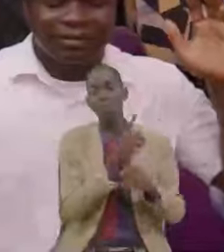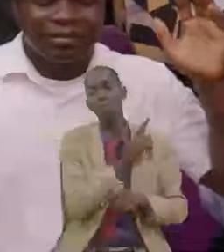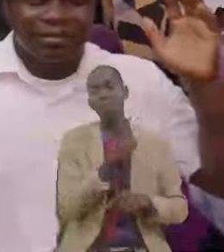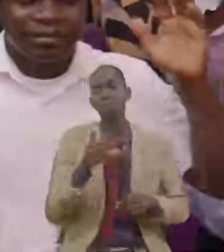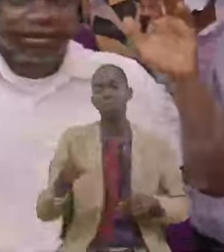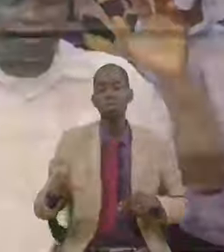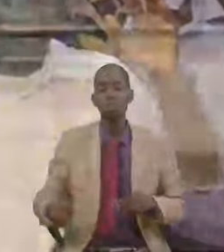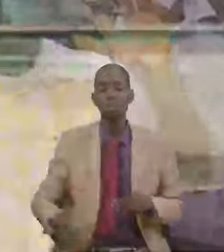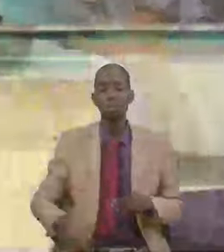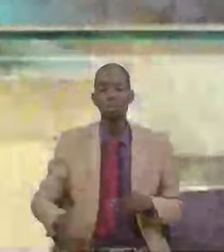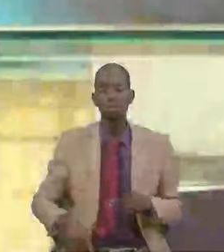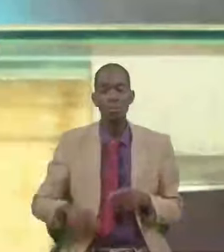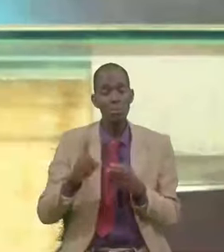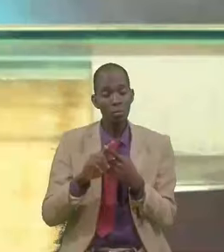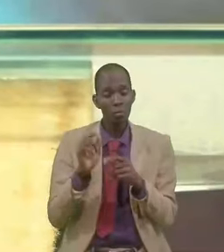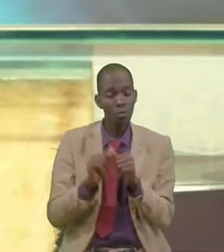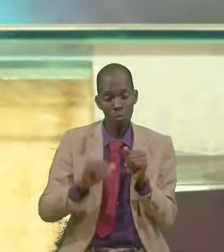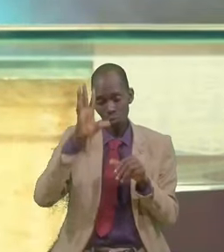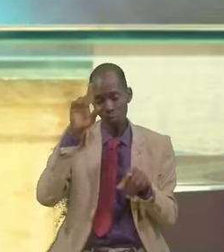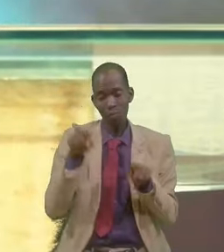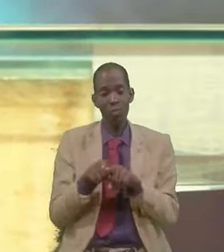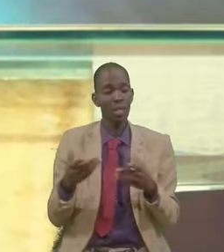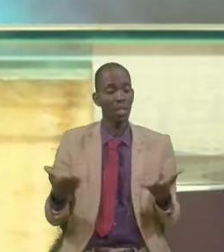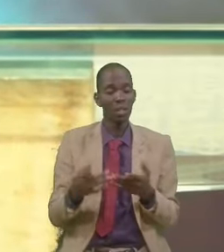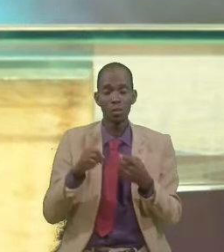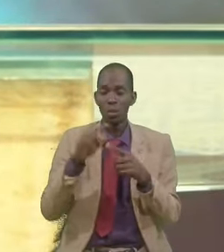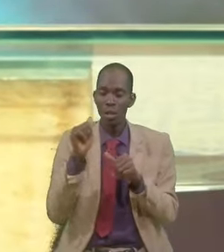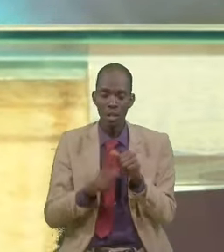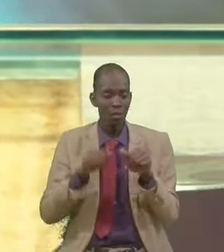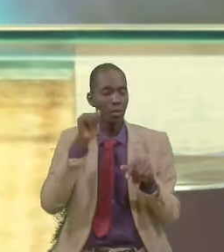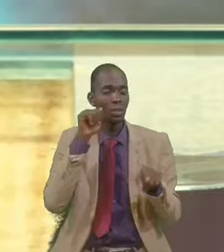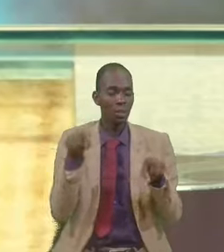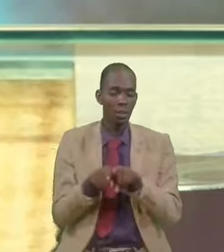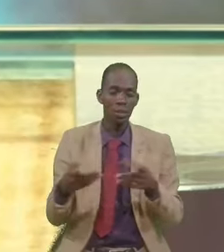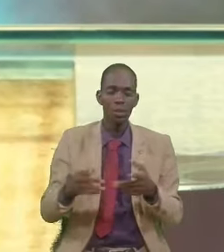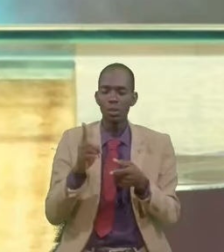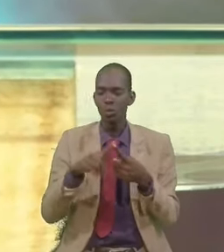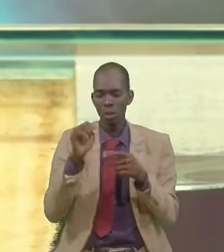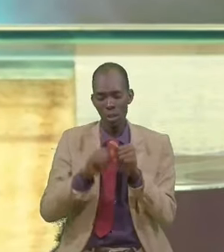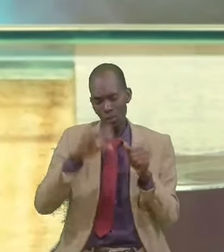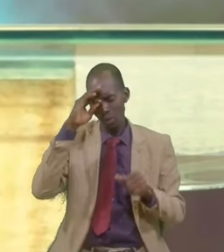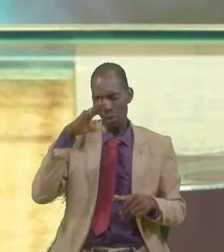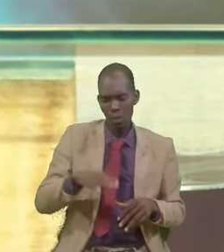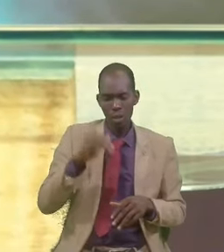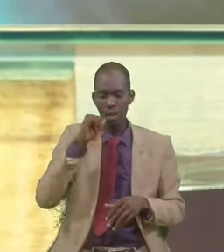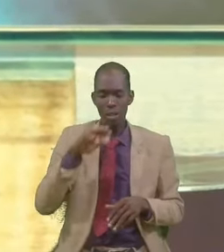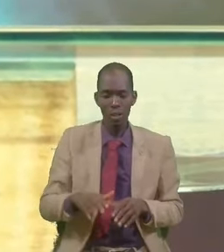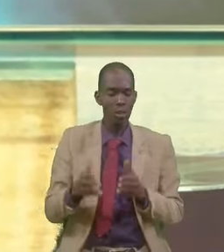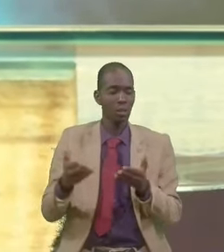Seigneur, à tout frère ici, à toutes tes sœurs ici, à tout garçon, à tout fille